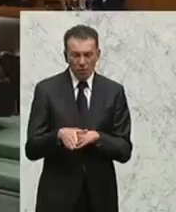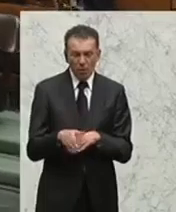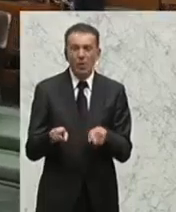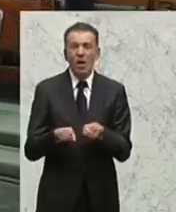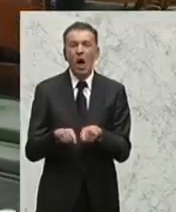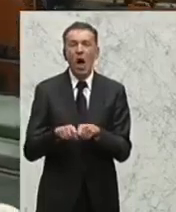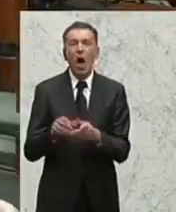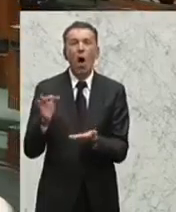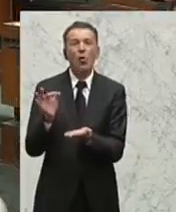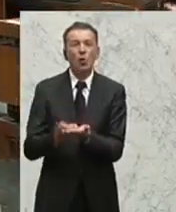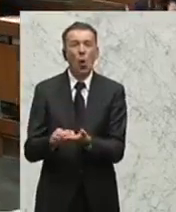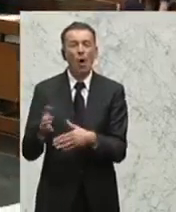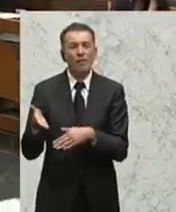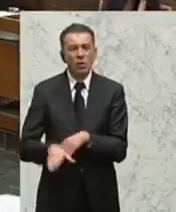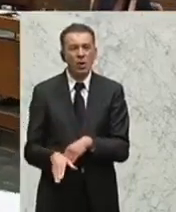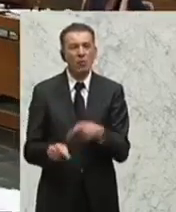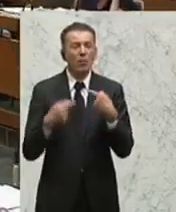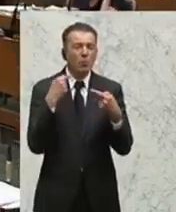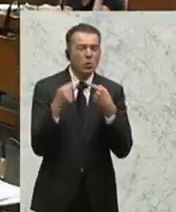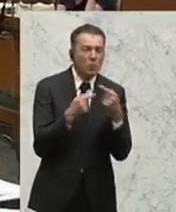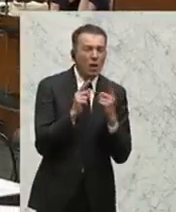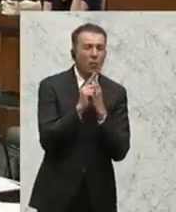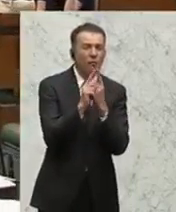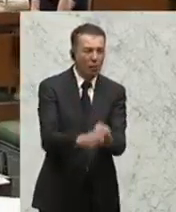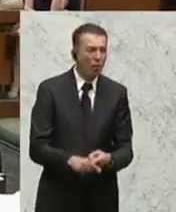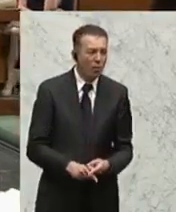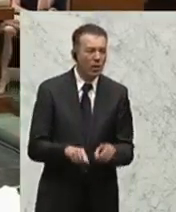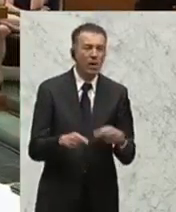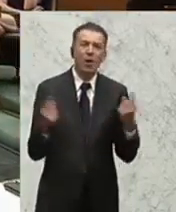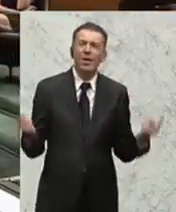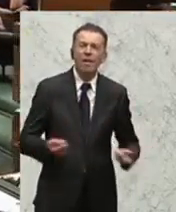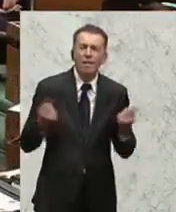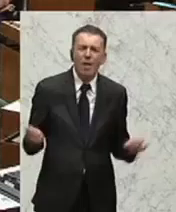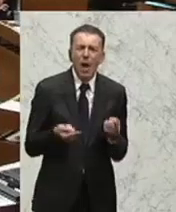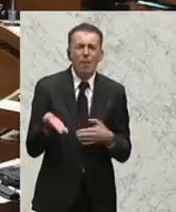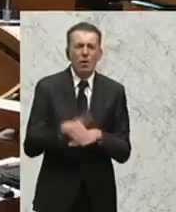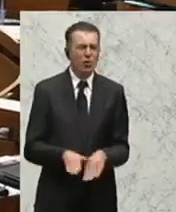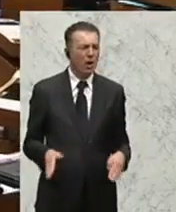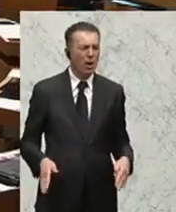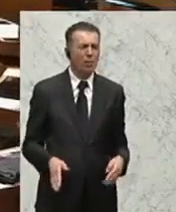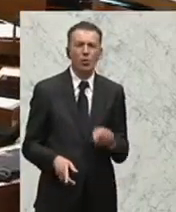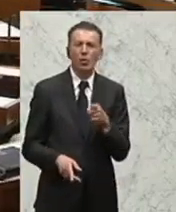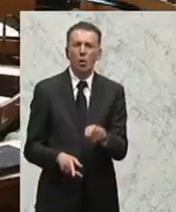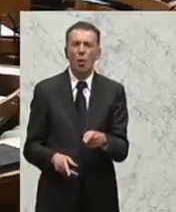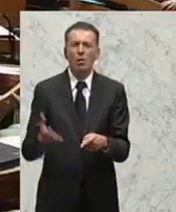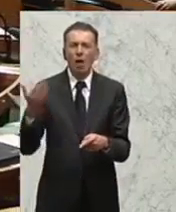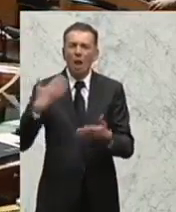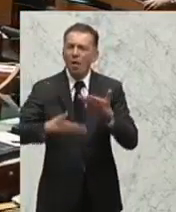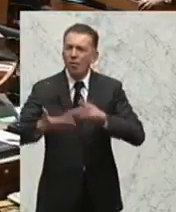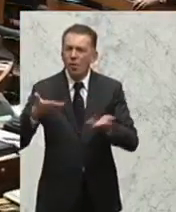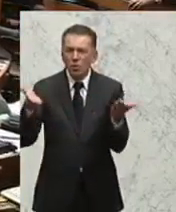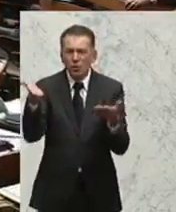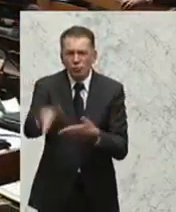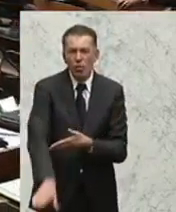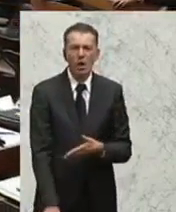dann sprechen wir das gleich weiter, was das für Folgen hat. Dann stirbt das Gewerbe, dann stirbt dort vor Ort die Landwirtschaft,